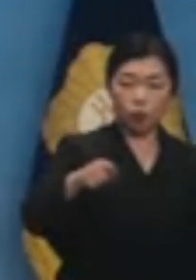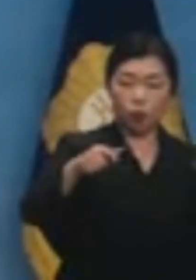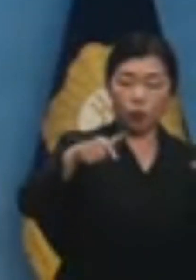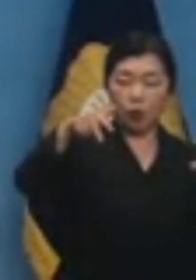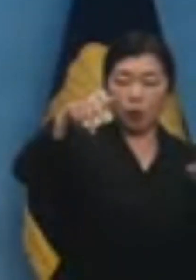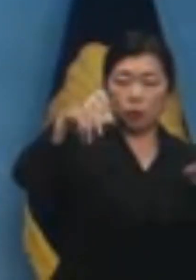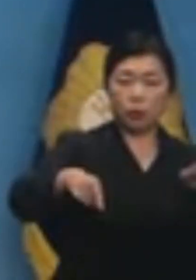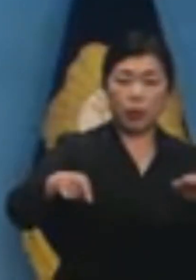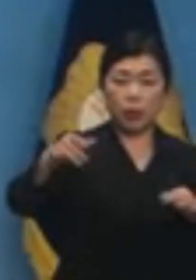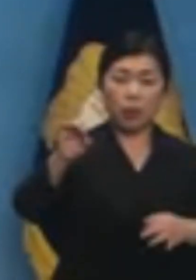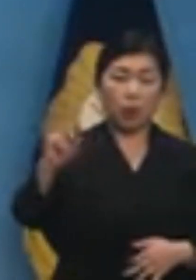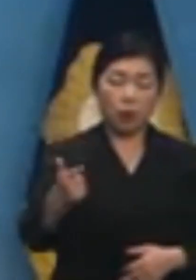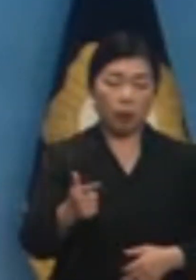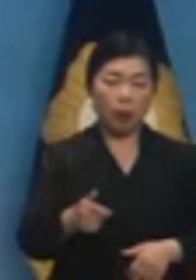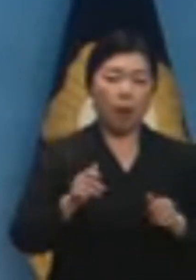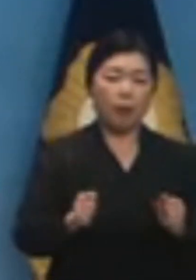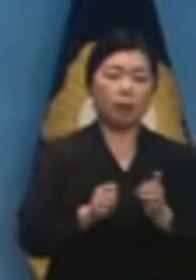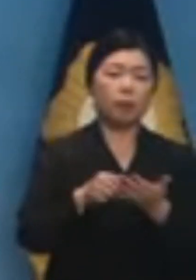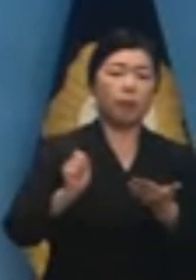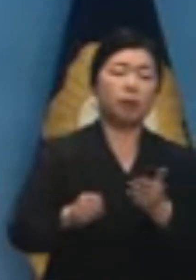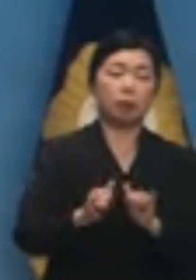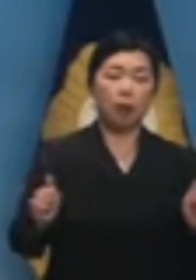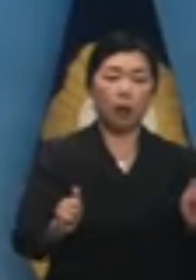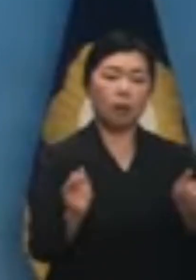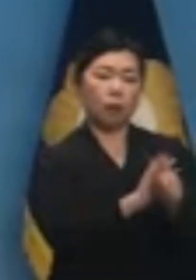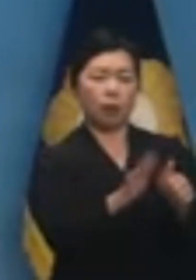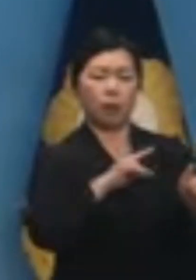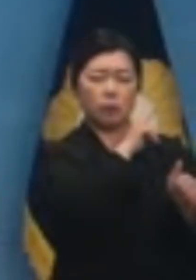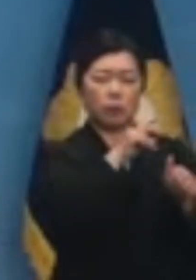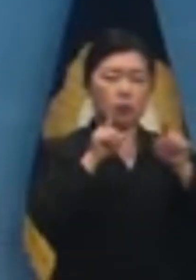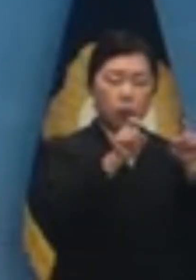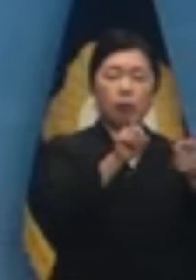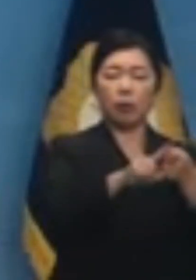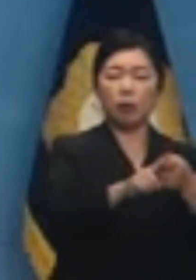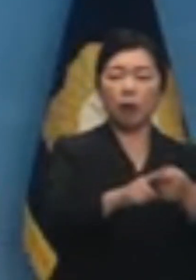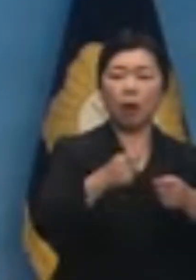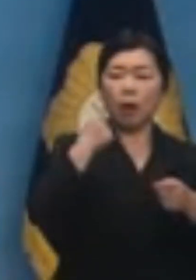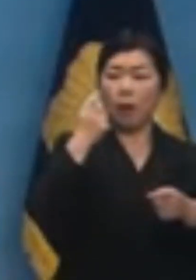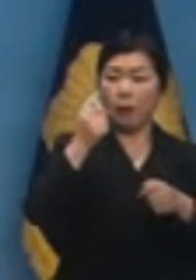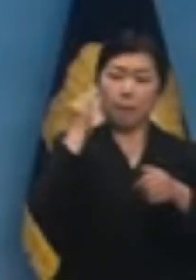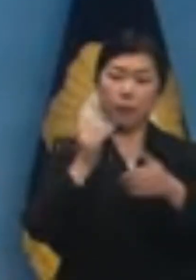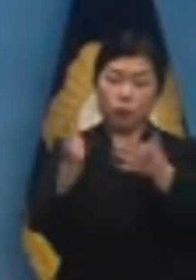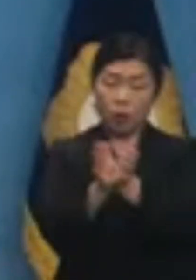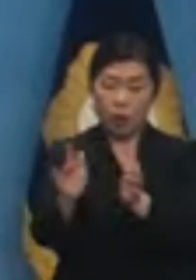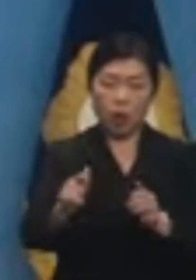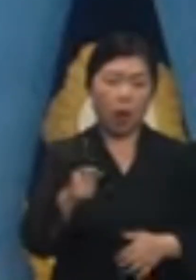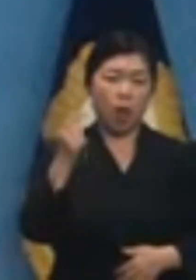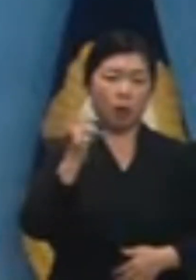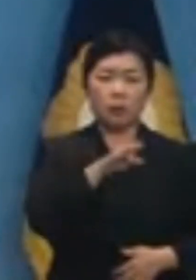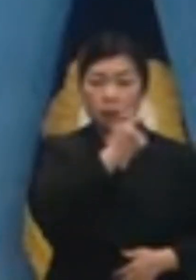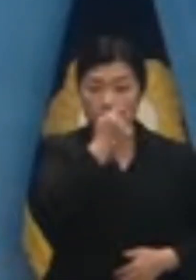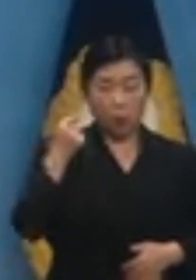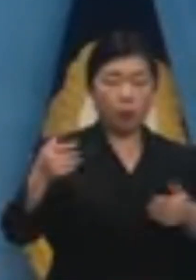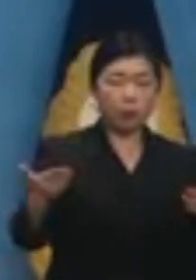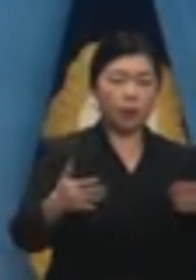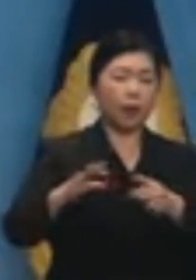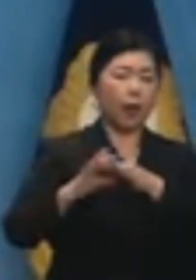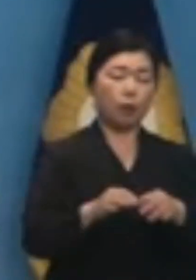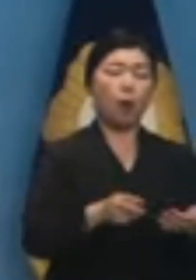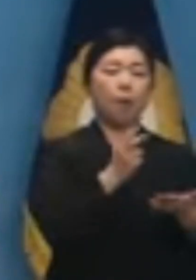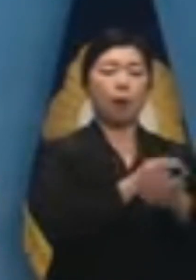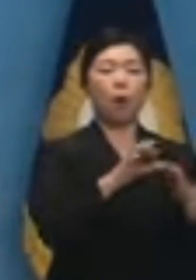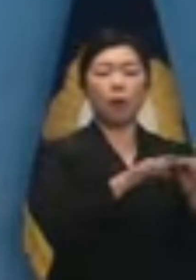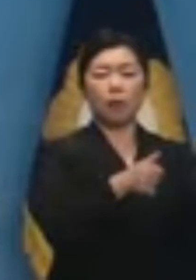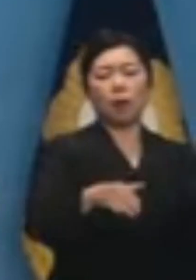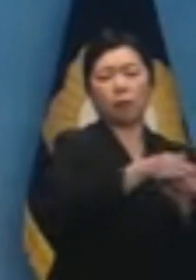접대 의혹에 대해 민주당은 제대로 된 근거 하나 없이 거짓 선동으로 사법부를 계속 압박한다고